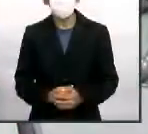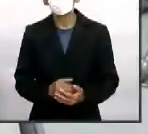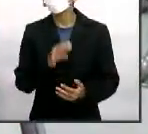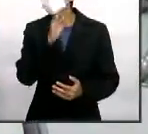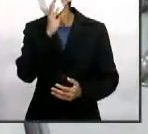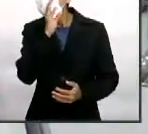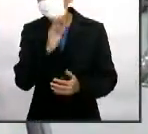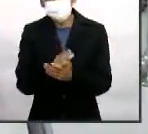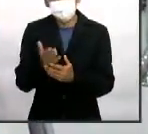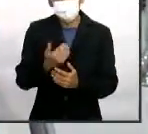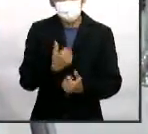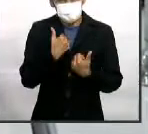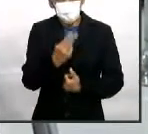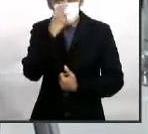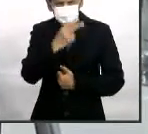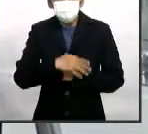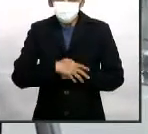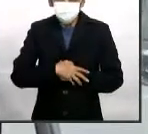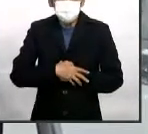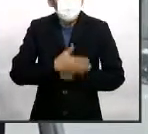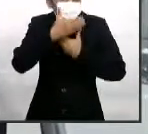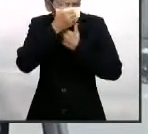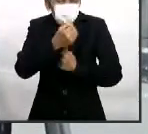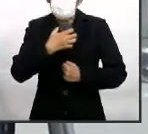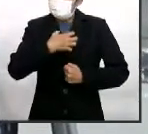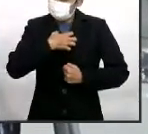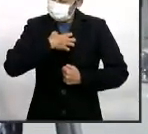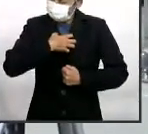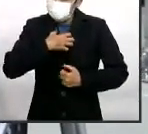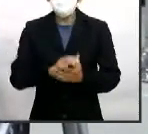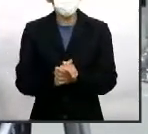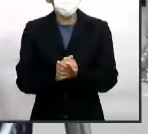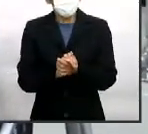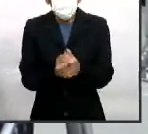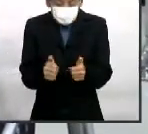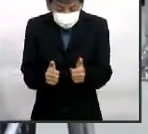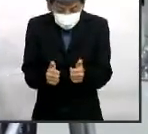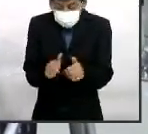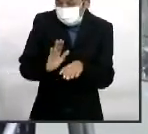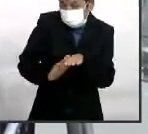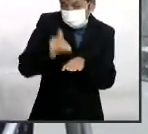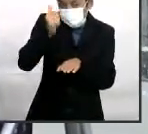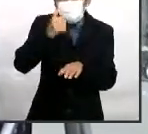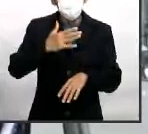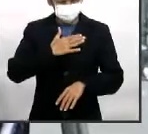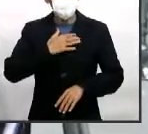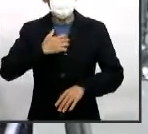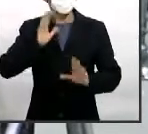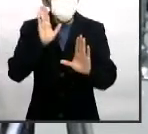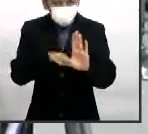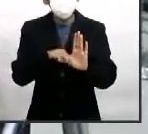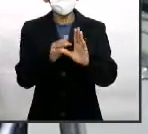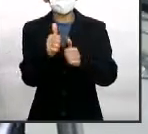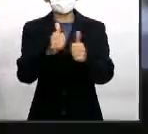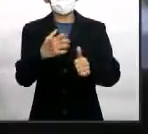น้องที่กำลังรับชมรายการเราอยากสนใจมีความสนใจบ้างพี่ผมเล่นเกมนี้เก่งมากเลย ผมอยากมาสมัครการ